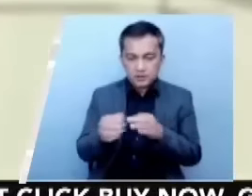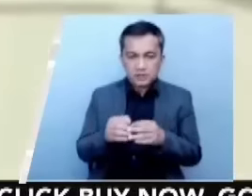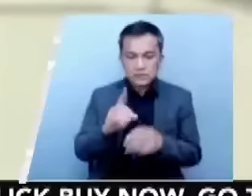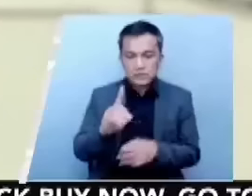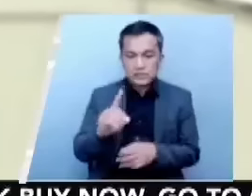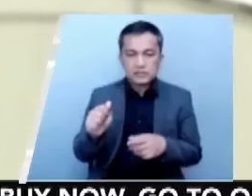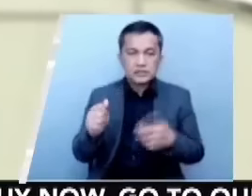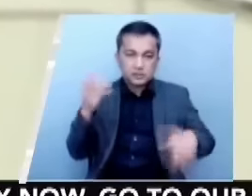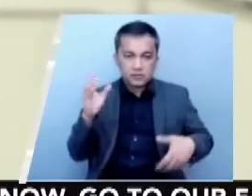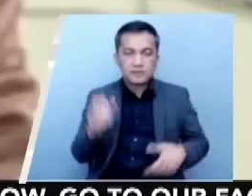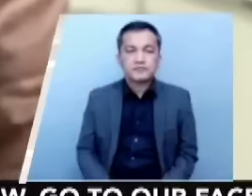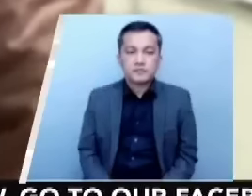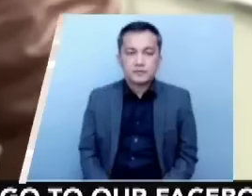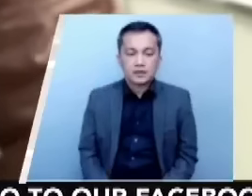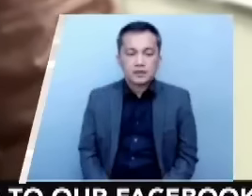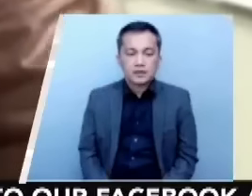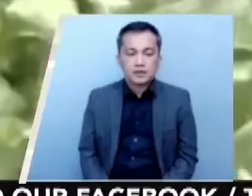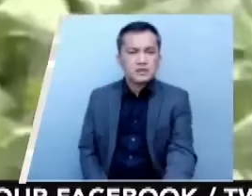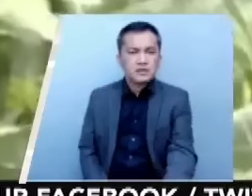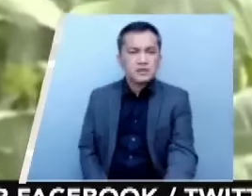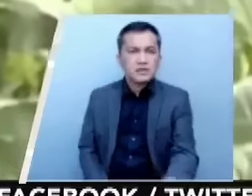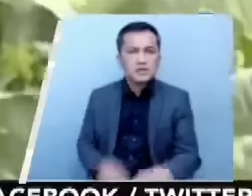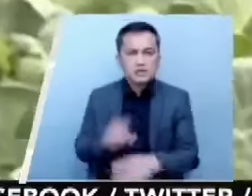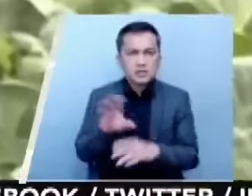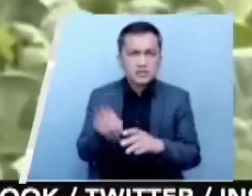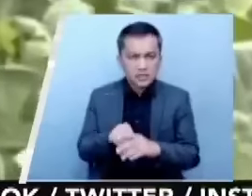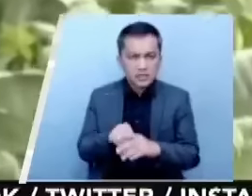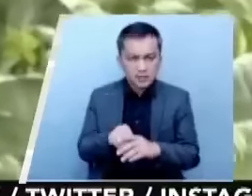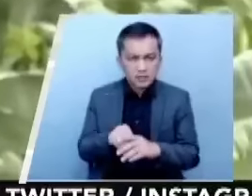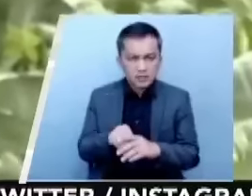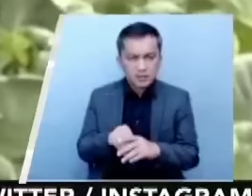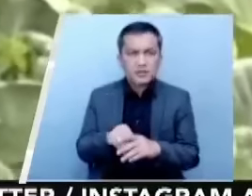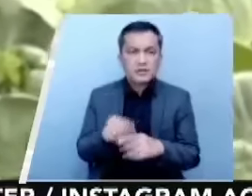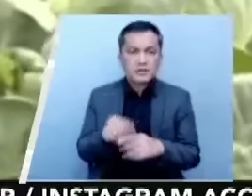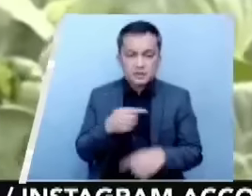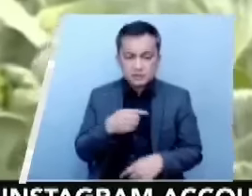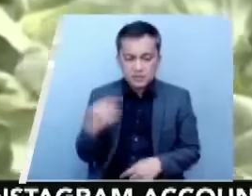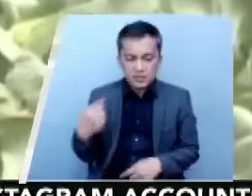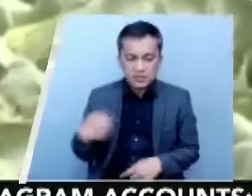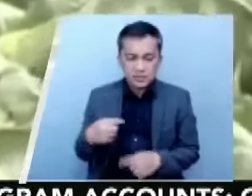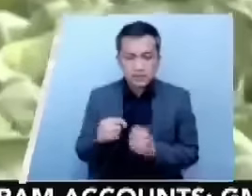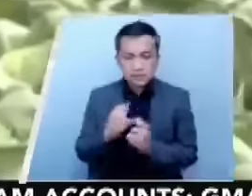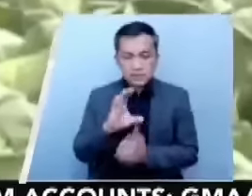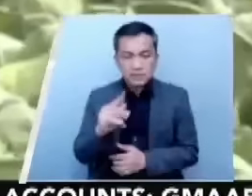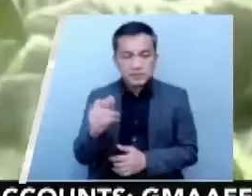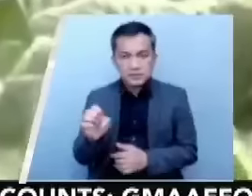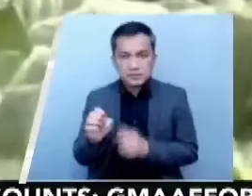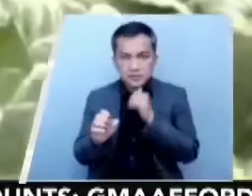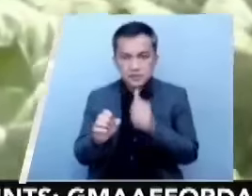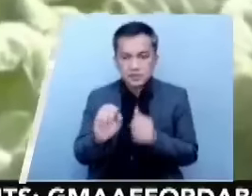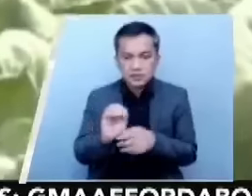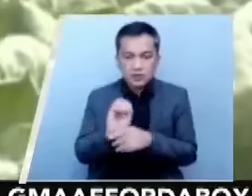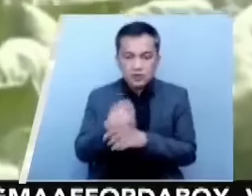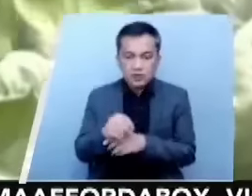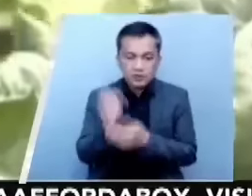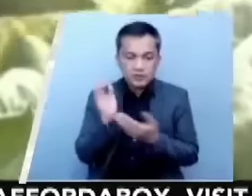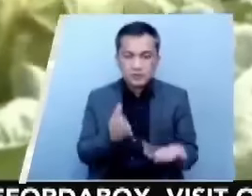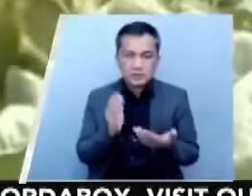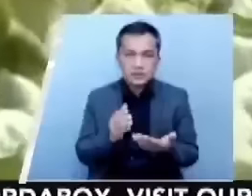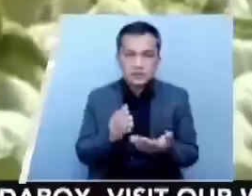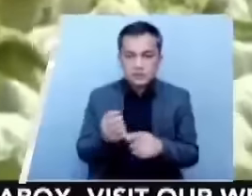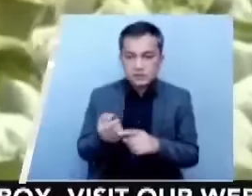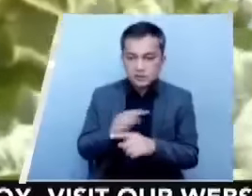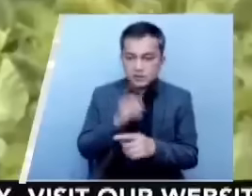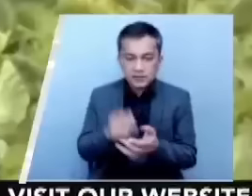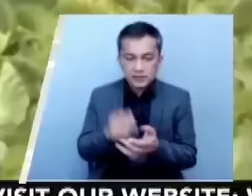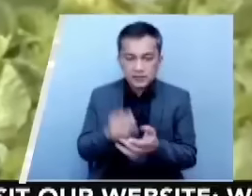cabbages, including Chinese cabbages. Hindi naman po siya yung oversupply. Based on the data that we checked doon sa